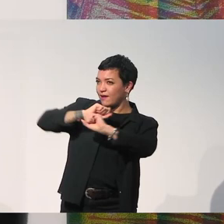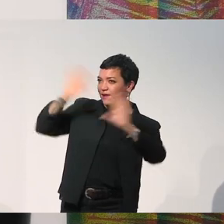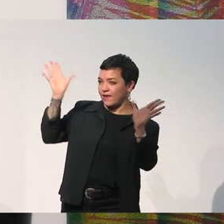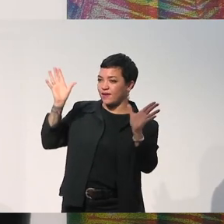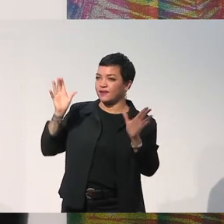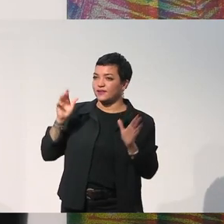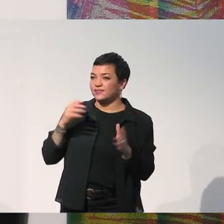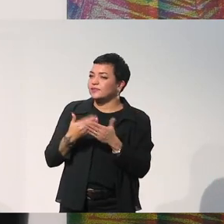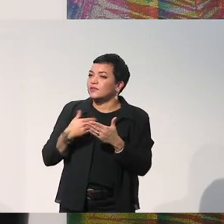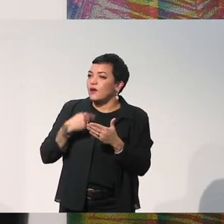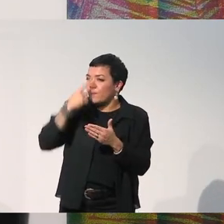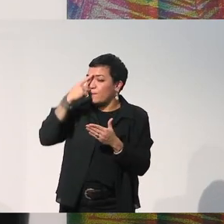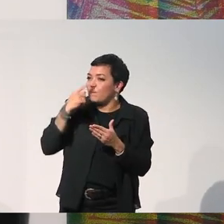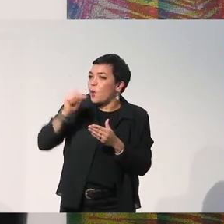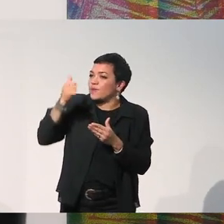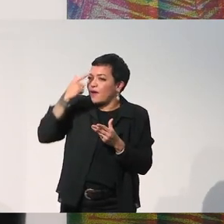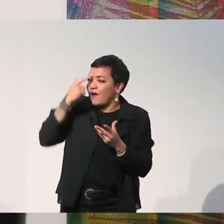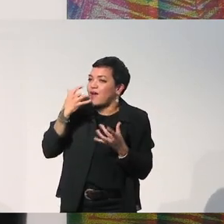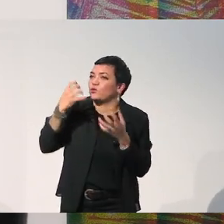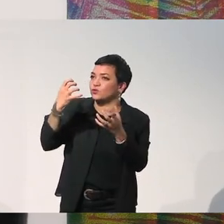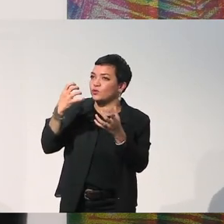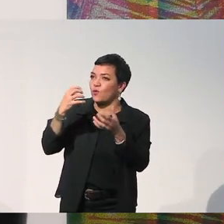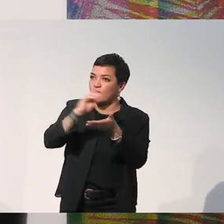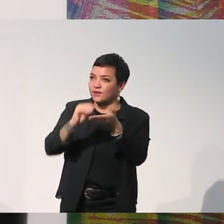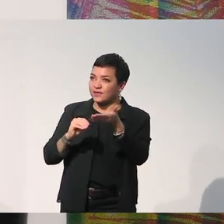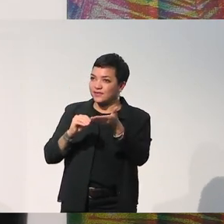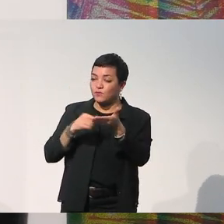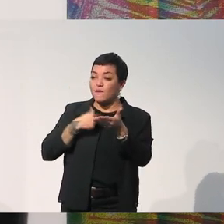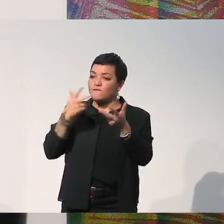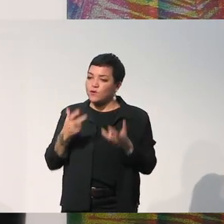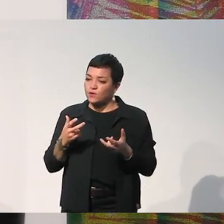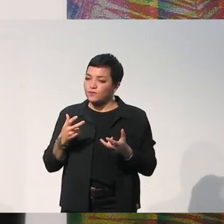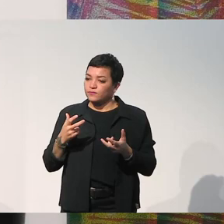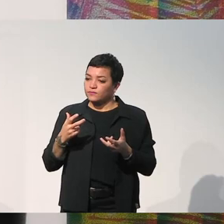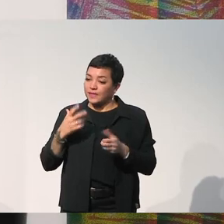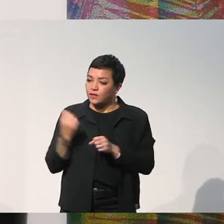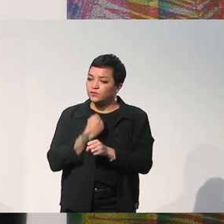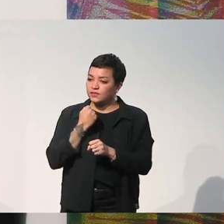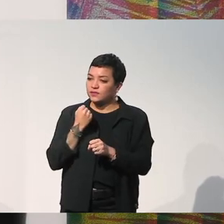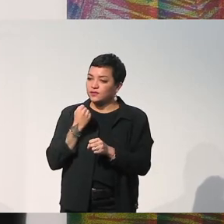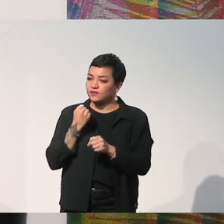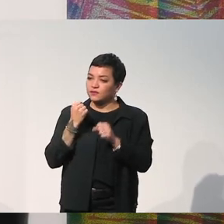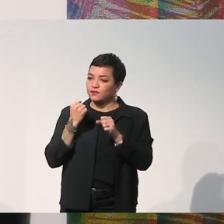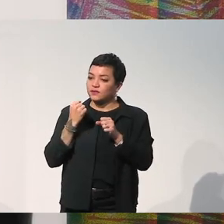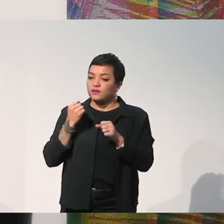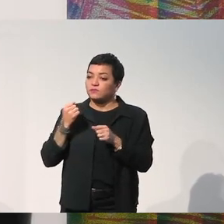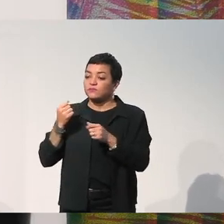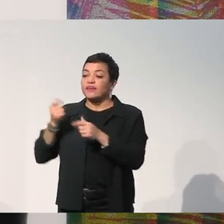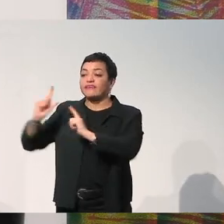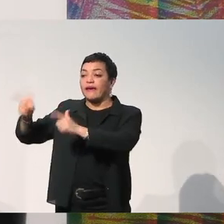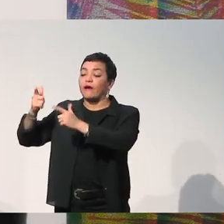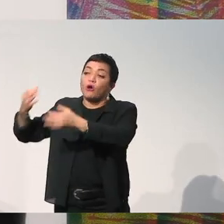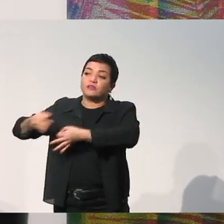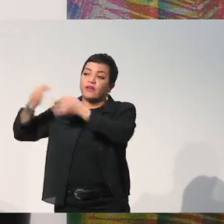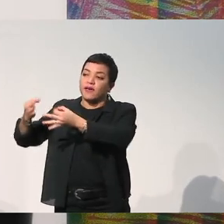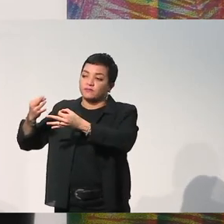première intention en écrivant le livre, je voulais absolument que réussir à raconter l'ordinaire de la guerre, en fait. C'est à tout ce